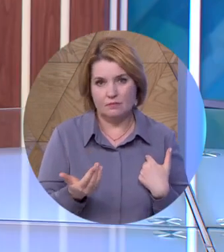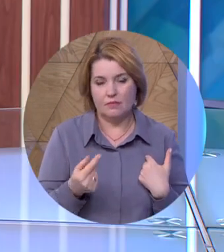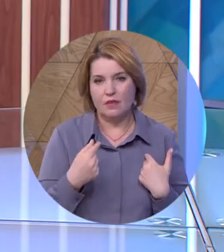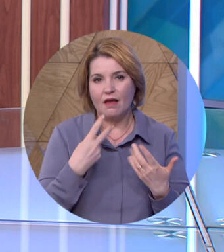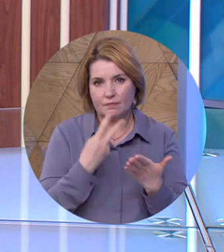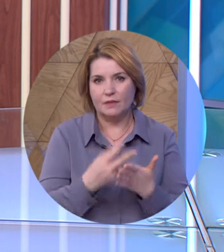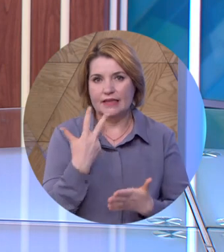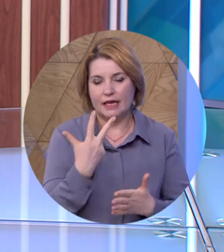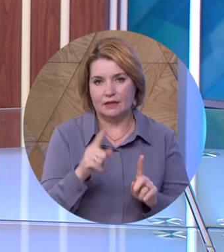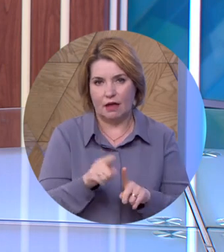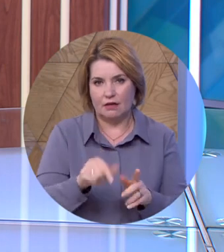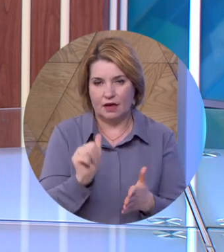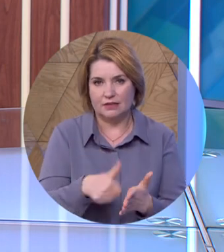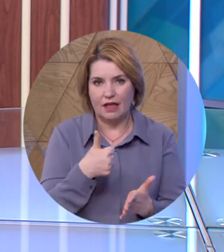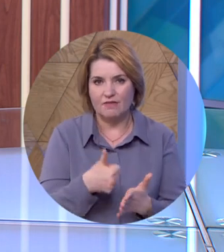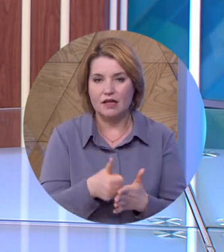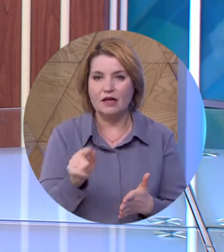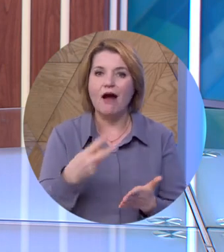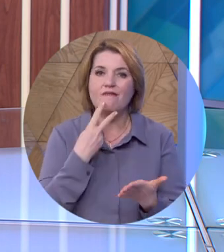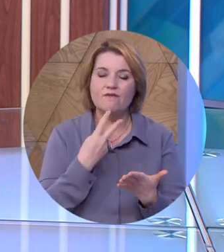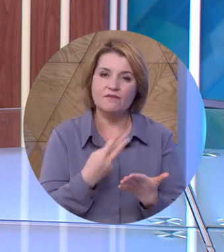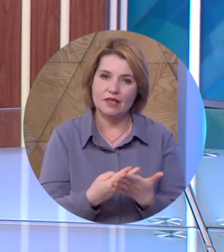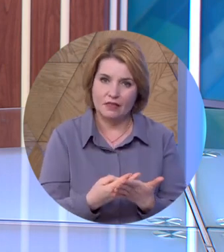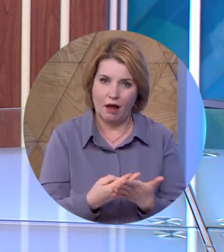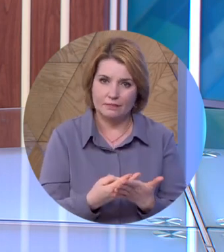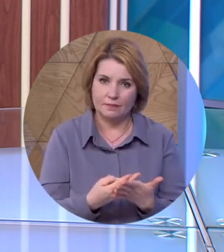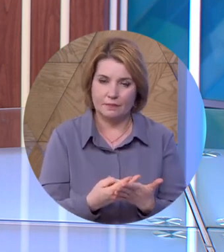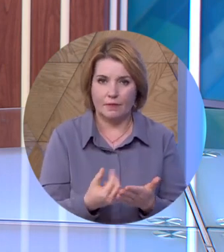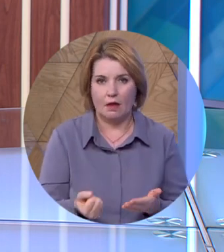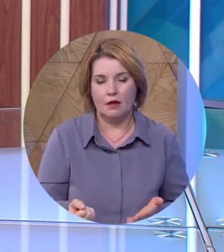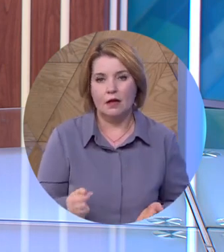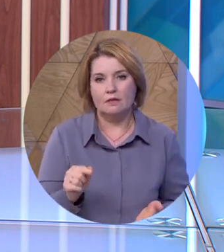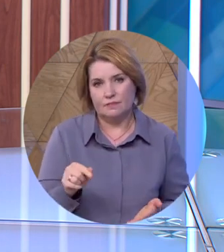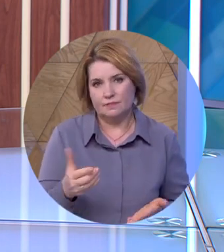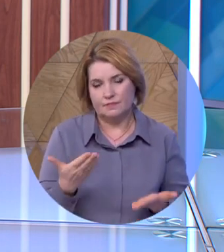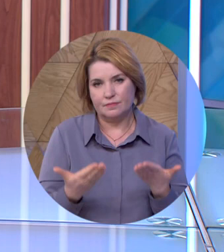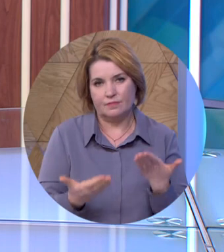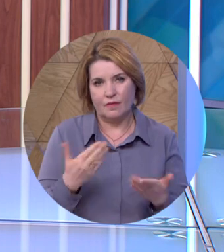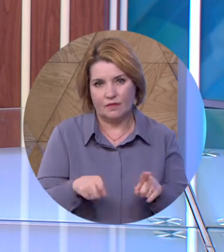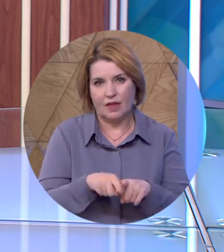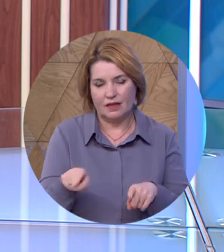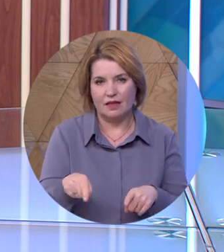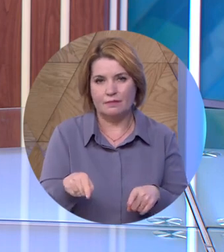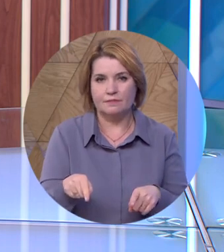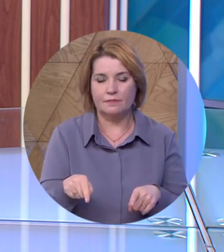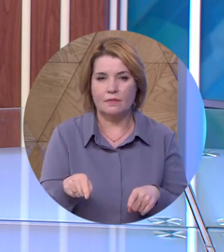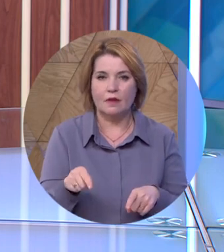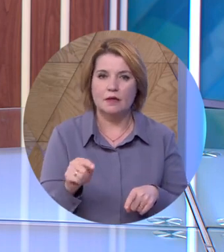выделяю три таких основных вида, наверное, или типов психологического насилия. Это